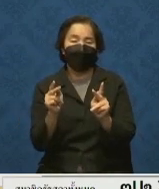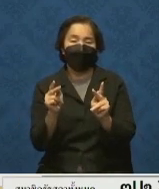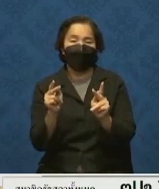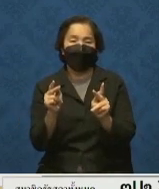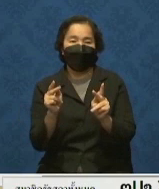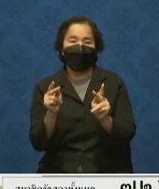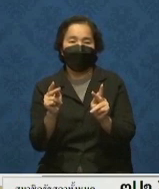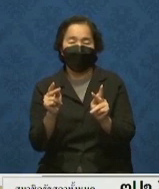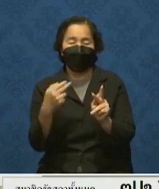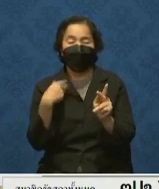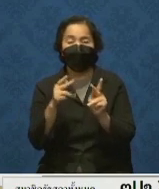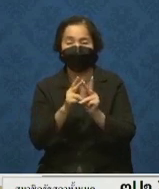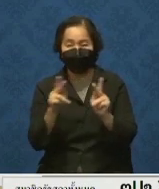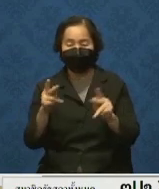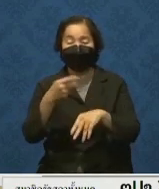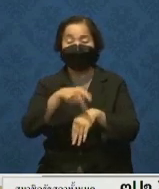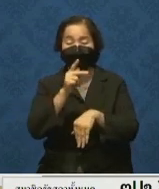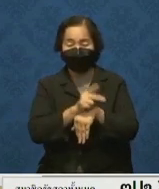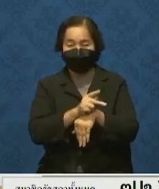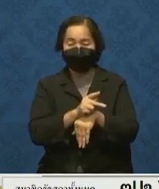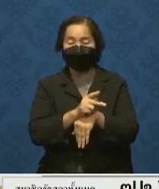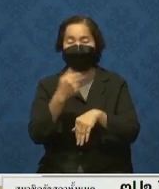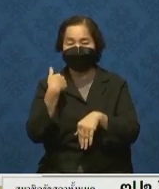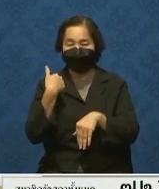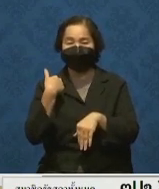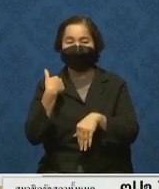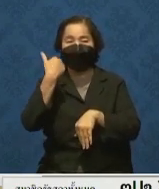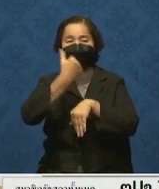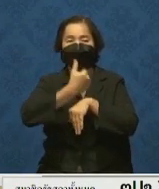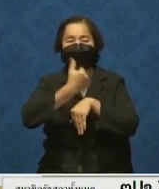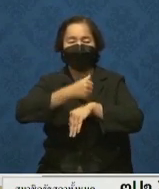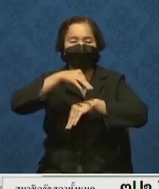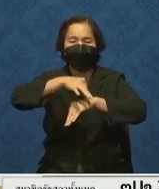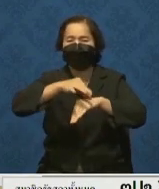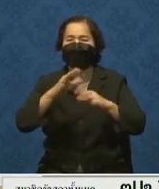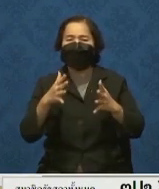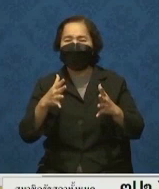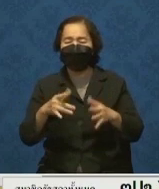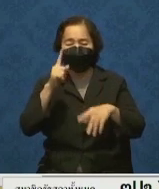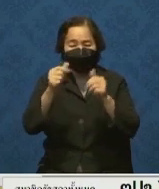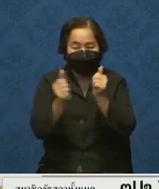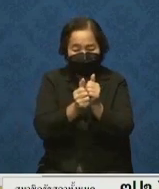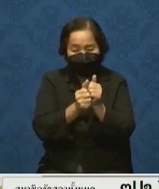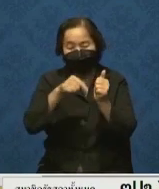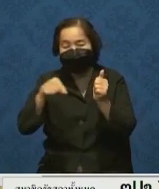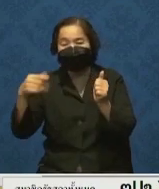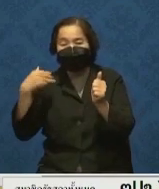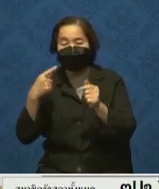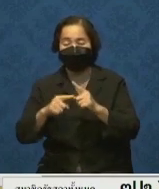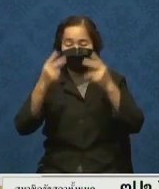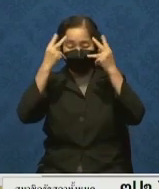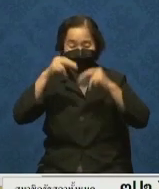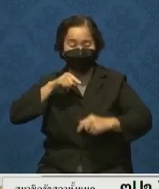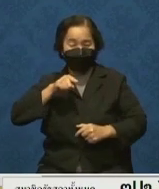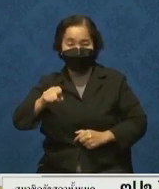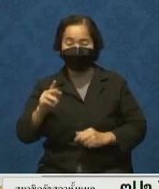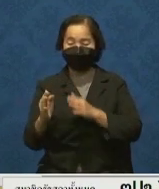บอตภัสระถ่หังชาติประทานกรรการีมตีแ่งรดเป็เรามตีท horrorไมมตำแหน่งมาเป็นและนายกรมตไม่สามารถสั่งการโดยตร